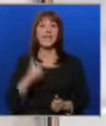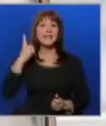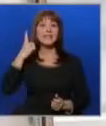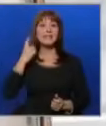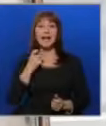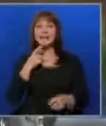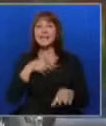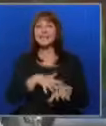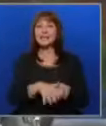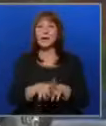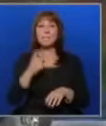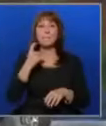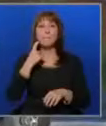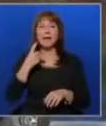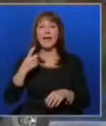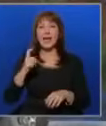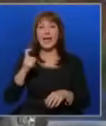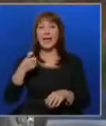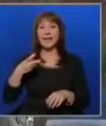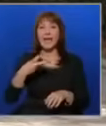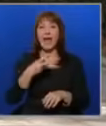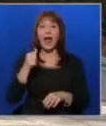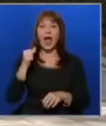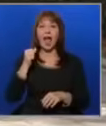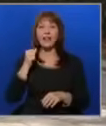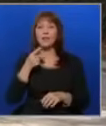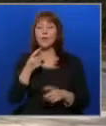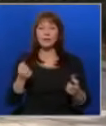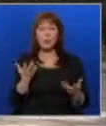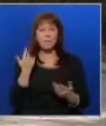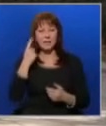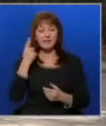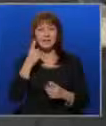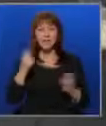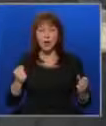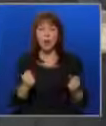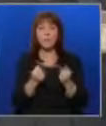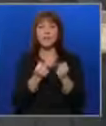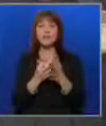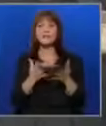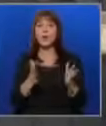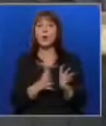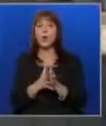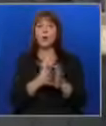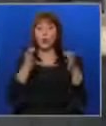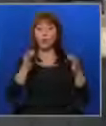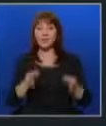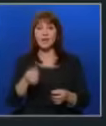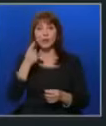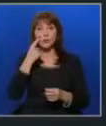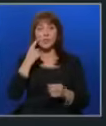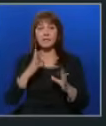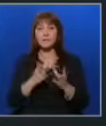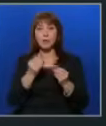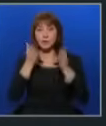Старт на системата BG Alert, която преди дни изплаши много хора. Официалното тестване започна от Габрово.